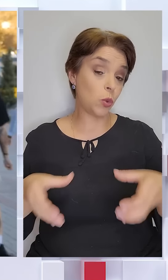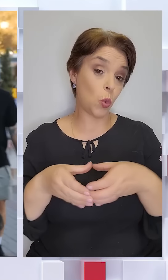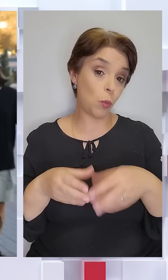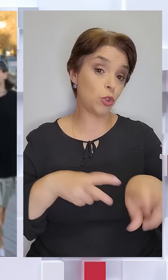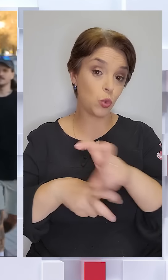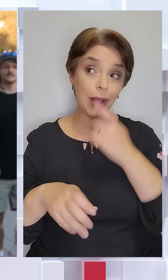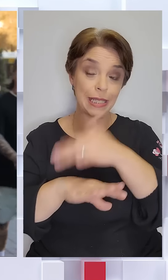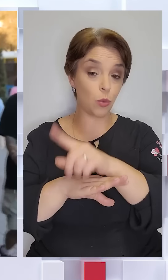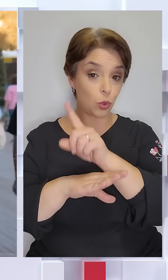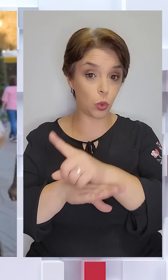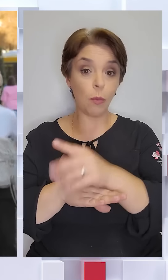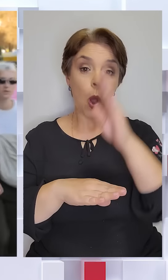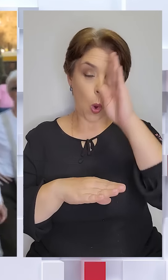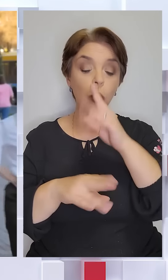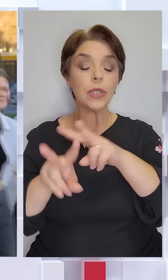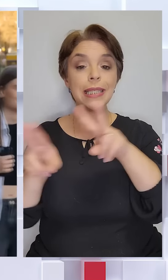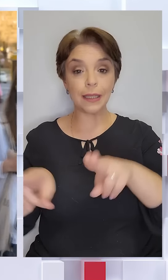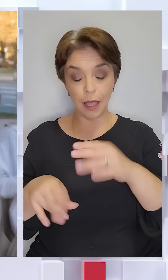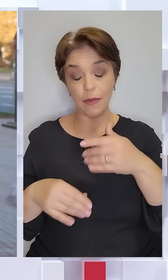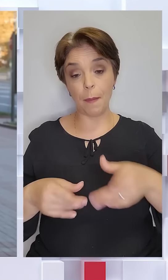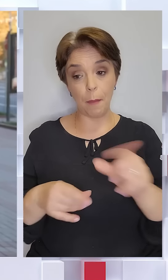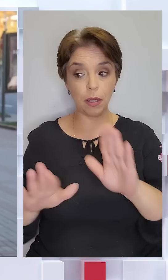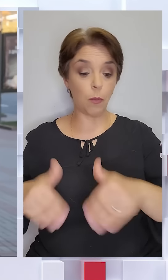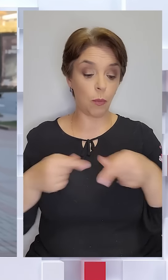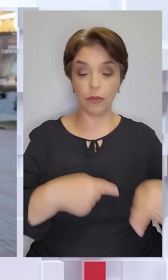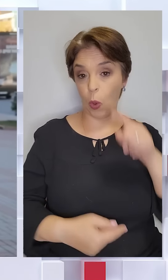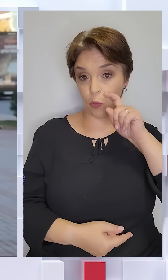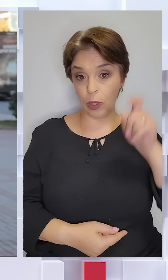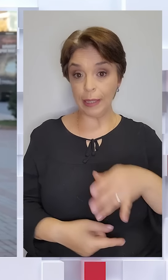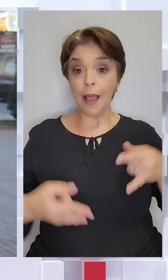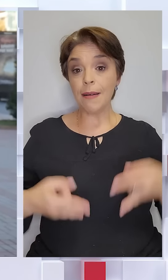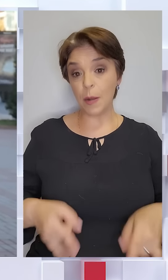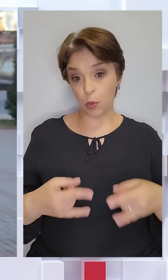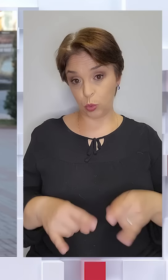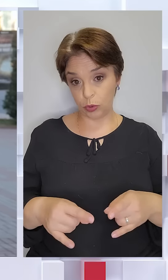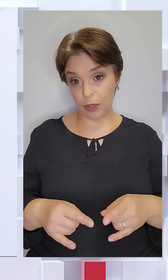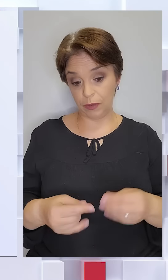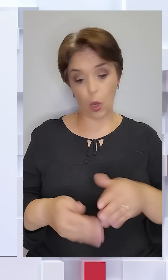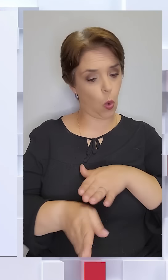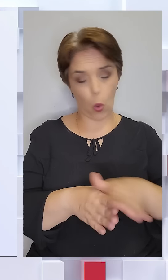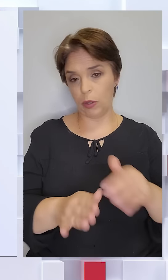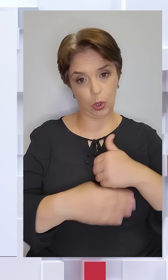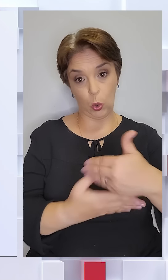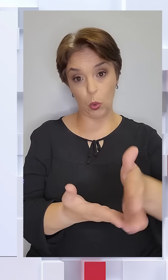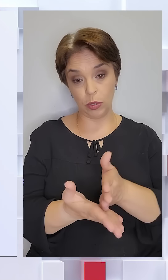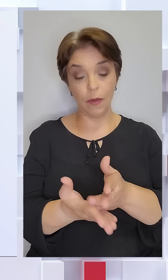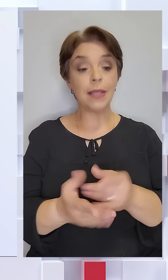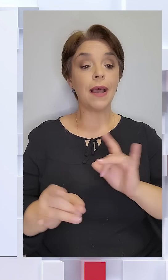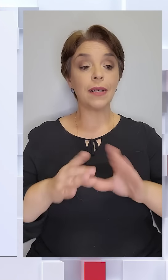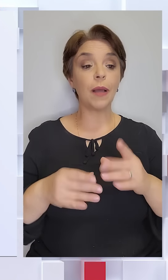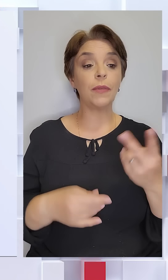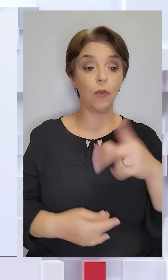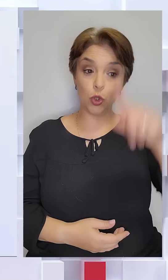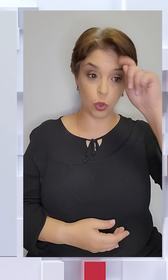угруповання шукало за кордоном одностатеві пари і пропонувало їм в Україні репродуктивний all-inclusive. Цей рекламний буклет, де